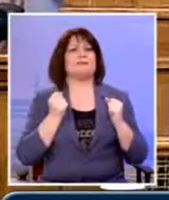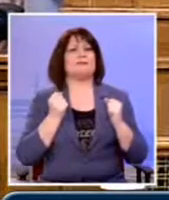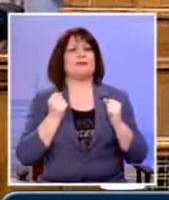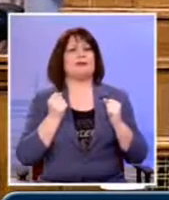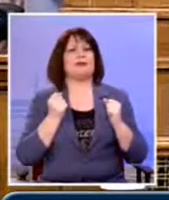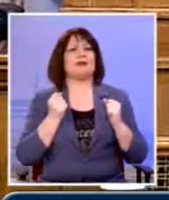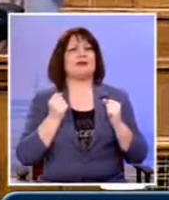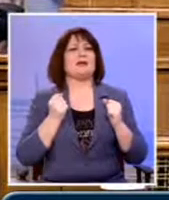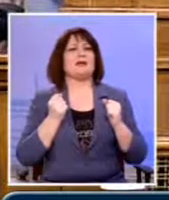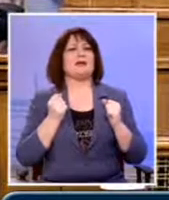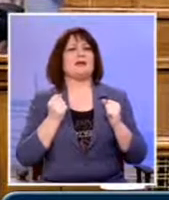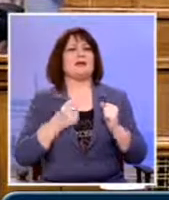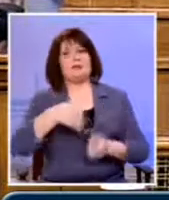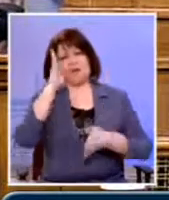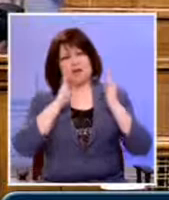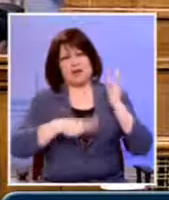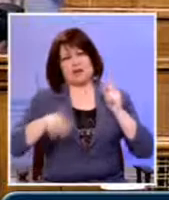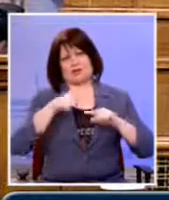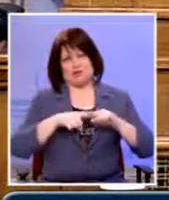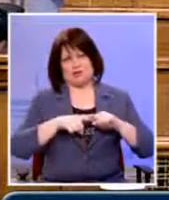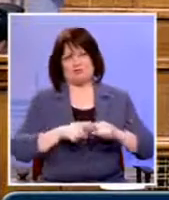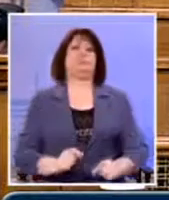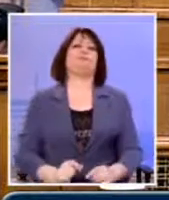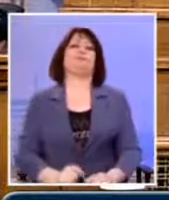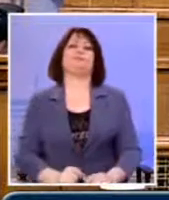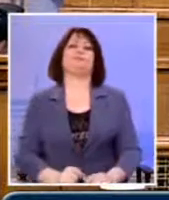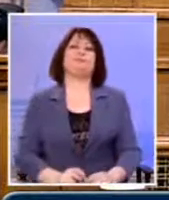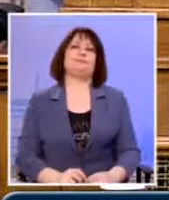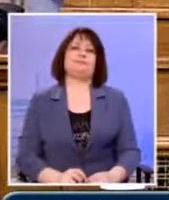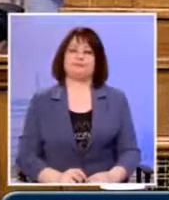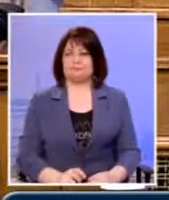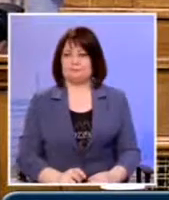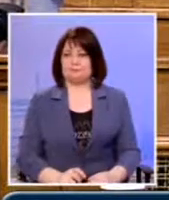περίοδου των δεινών για τον ελληνικό λαό. Υπό αυτή την έννοια,